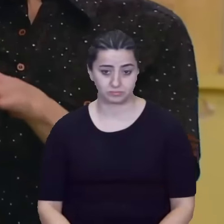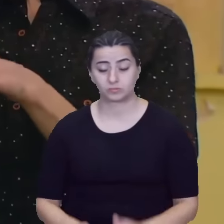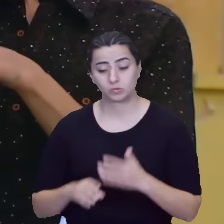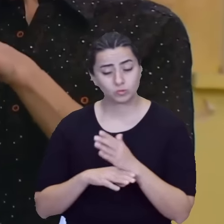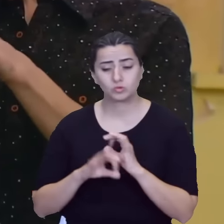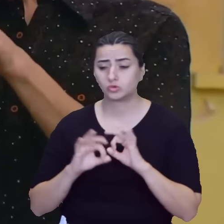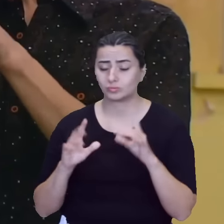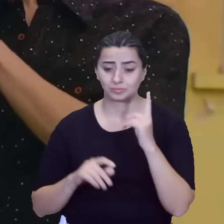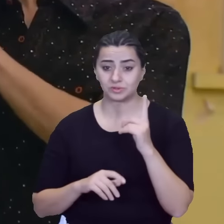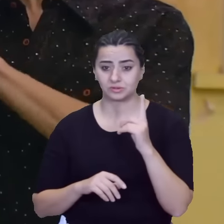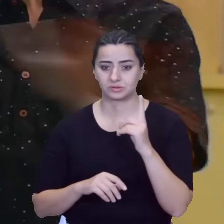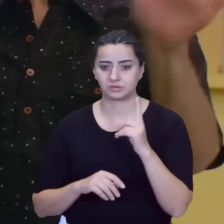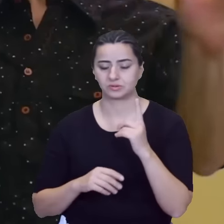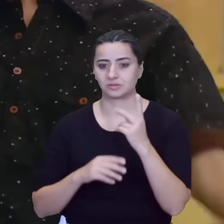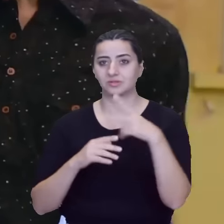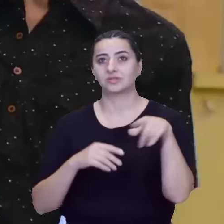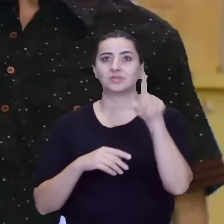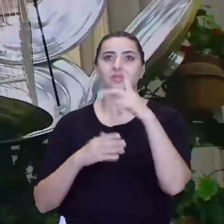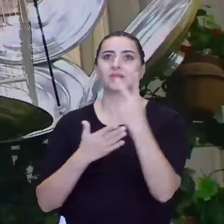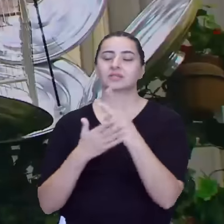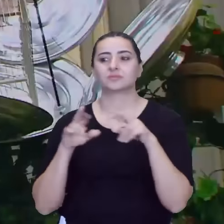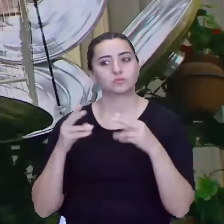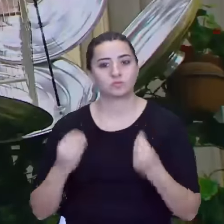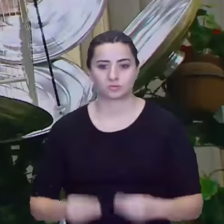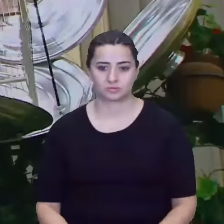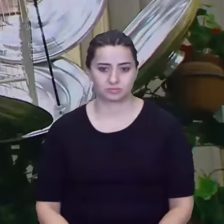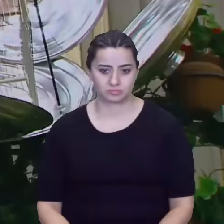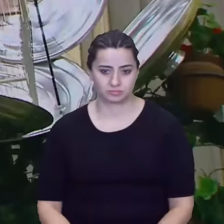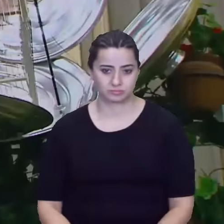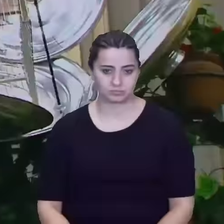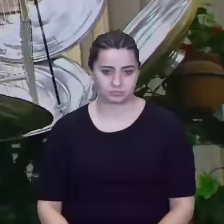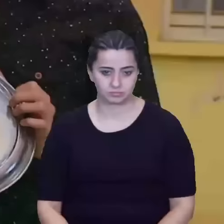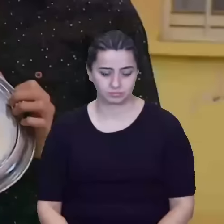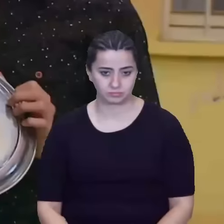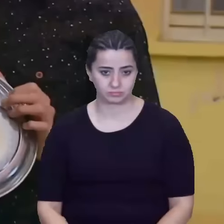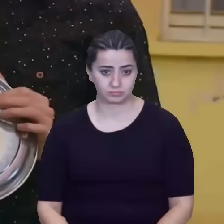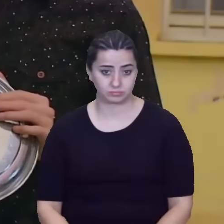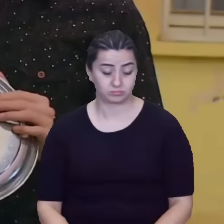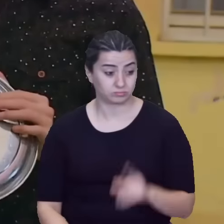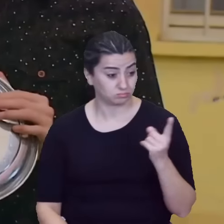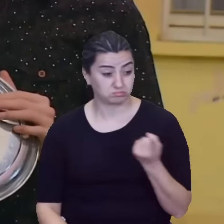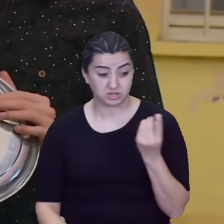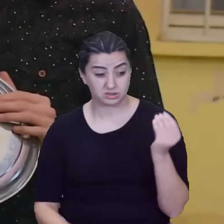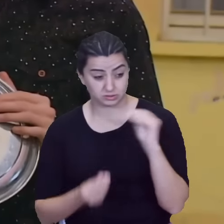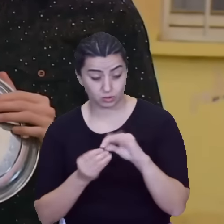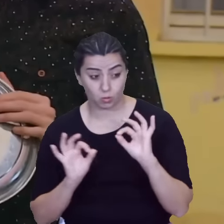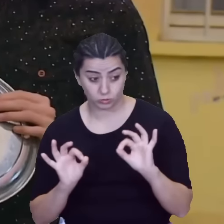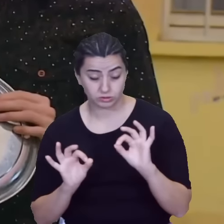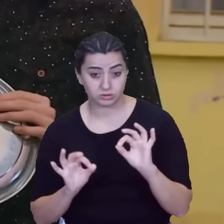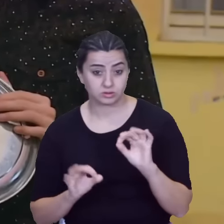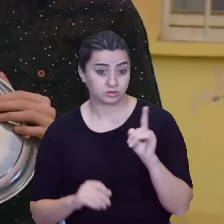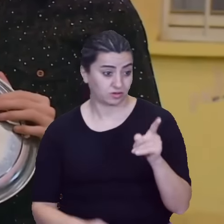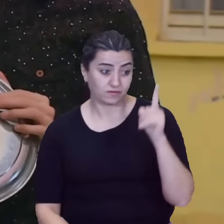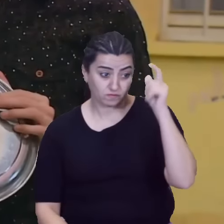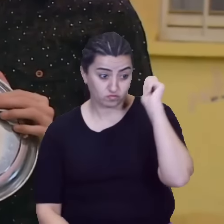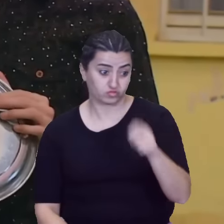gerçekten muhteşem bir sanat eseri ortaya çıkmış. Çok güzel. Butik, bir şey daha getirirsen o